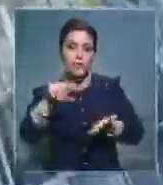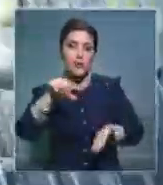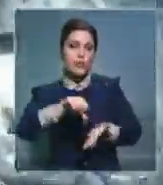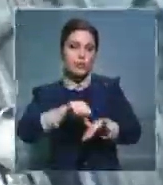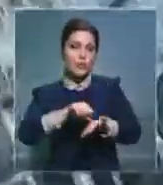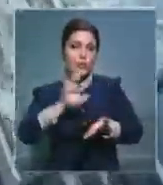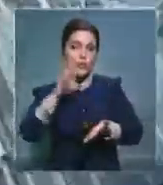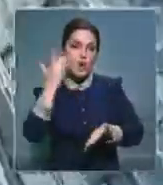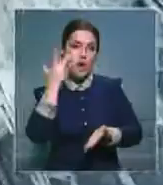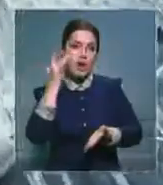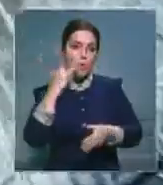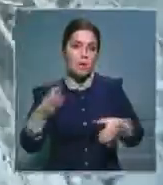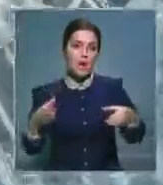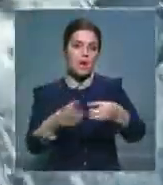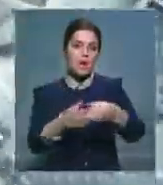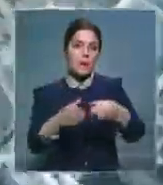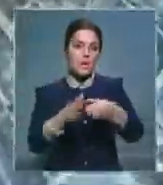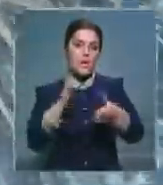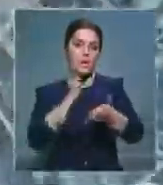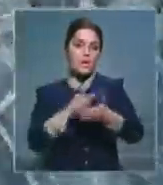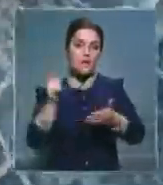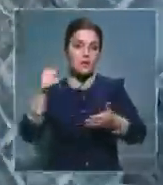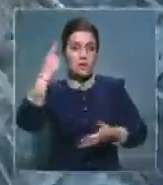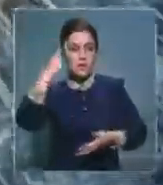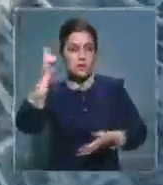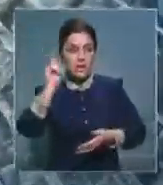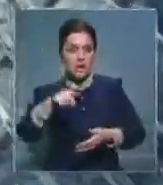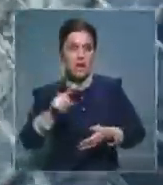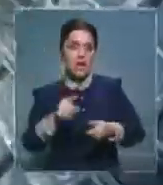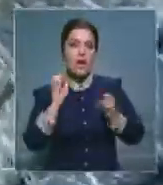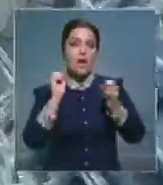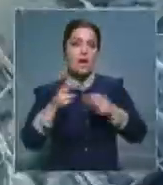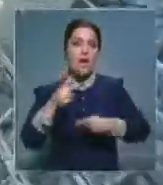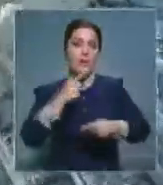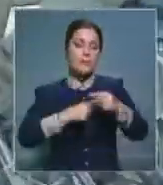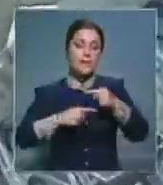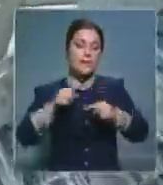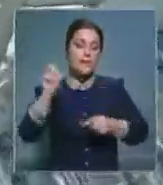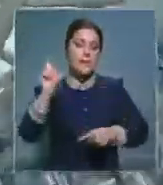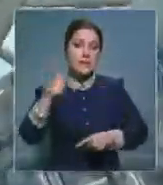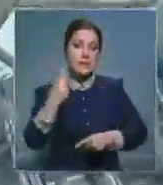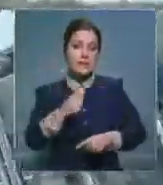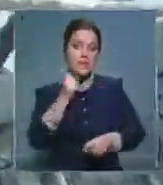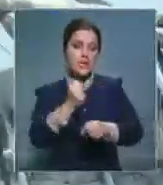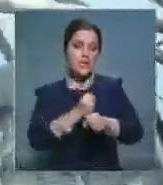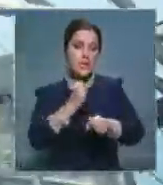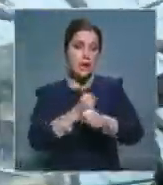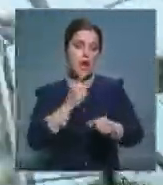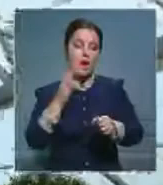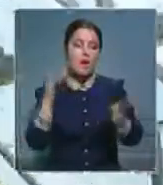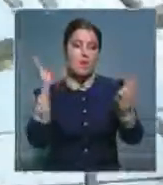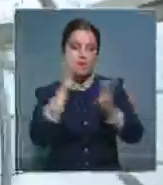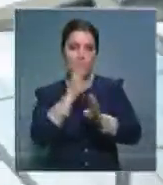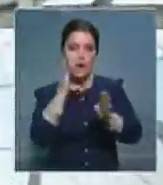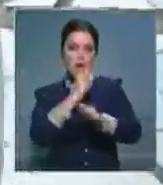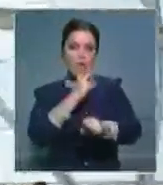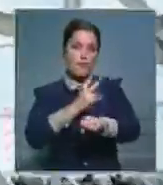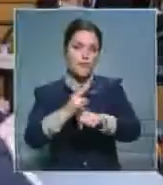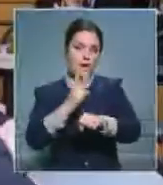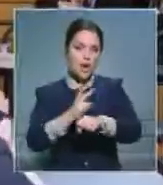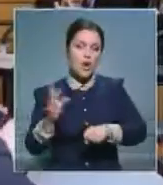станет американская компания, которая знает, как при переработке углеводородов сделать выбросы в атмосферу